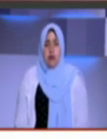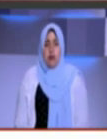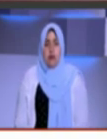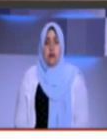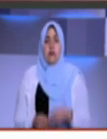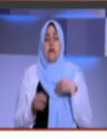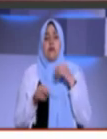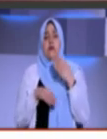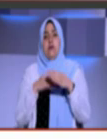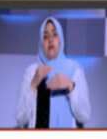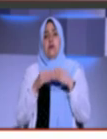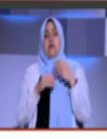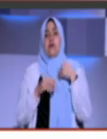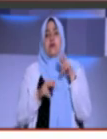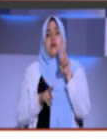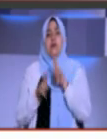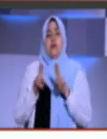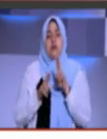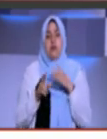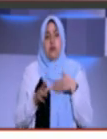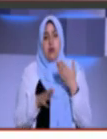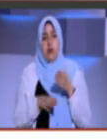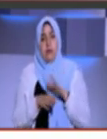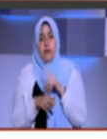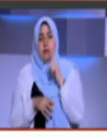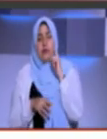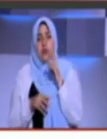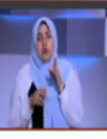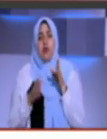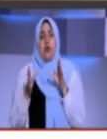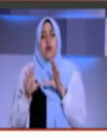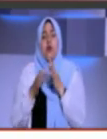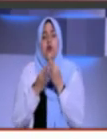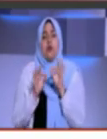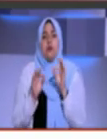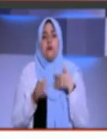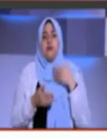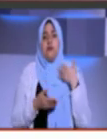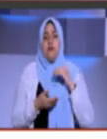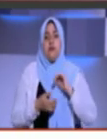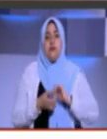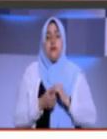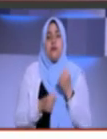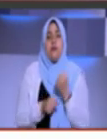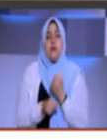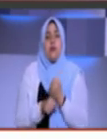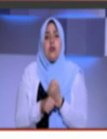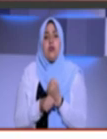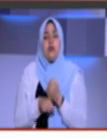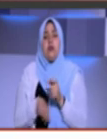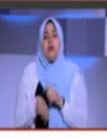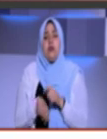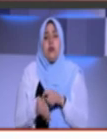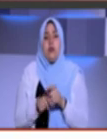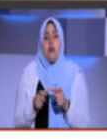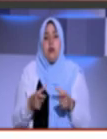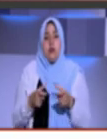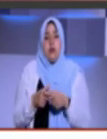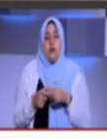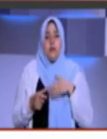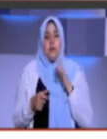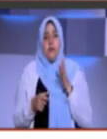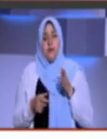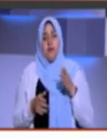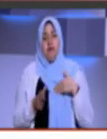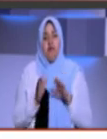الإدعاء ده هو من أكثر من جهة، يعني هو كله بيعتمد على الفترة الزمنية اللي هنقدر فيها